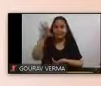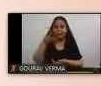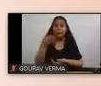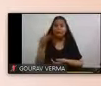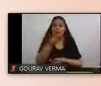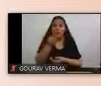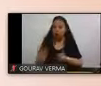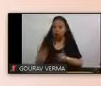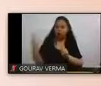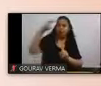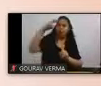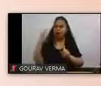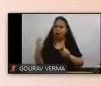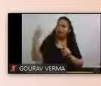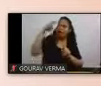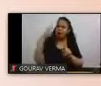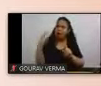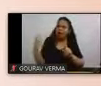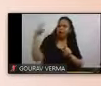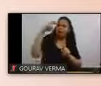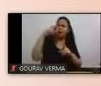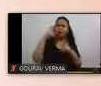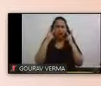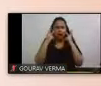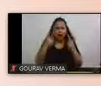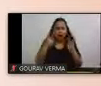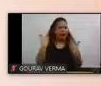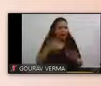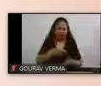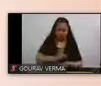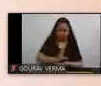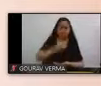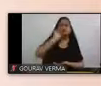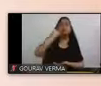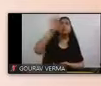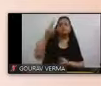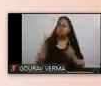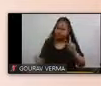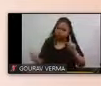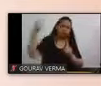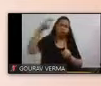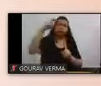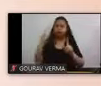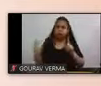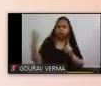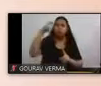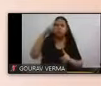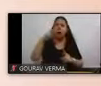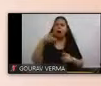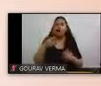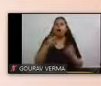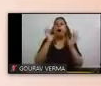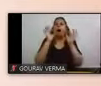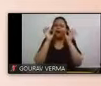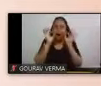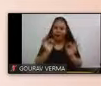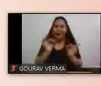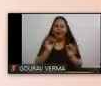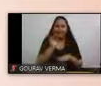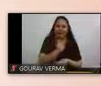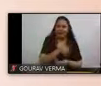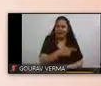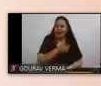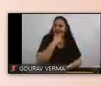कूदता है. This was just an बुरी तरह, फिर एकदम जोर जोर से. That was the fun part. बच्चा हंसता है, वो